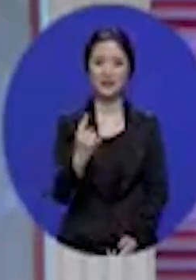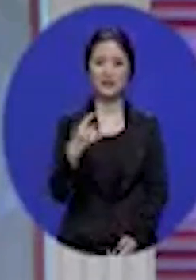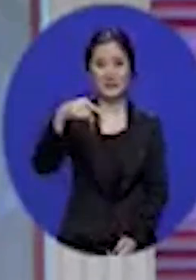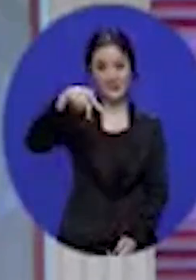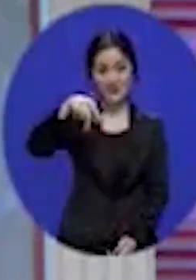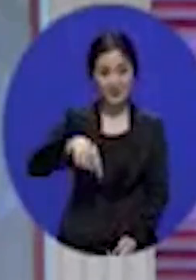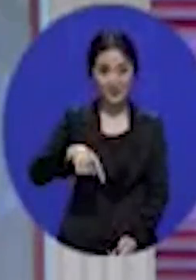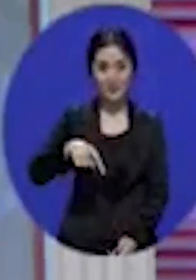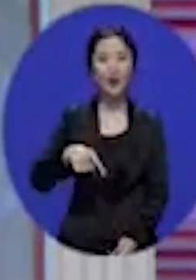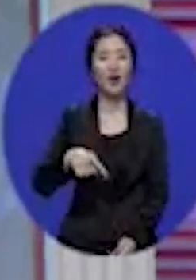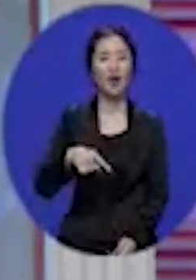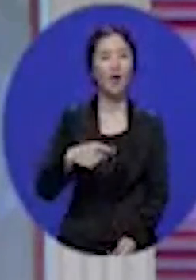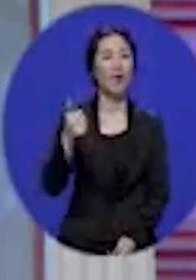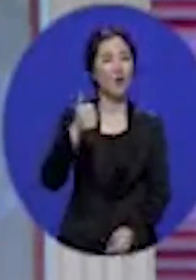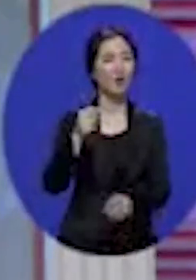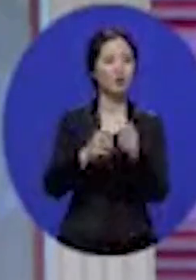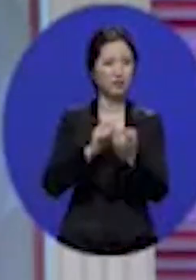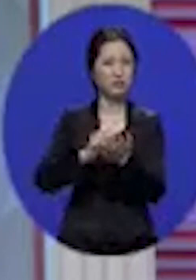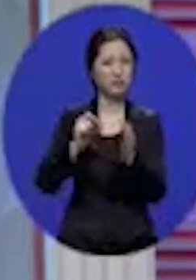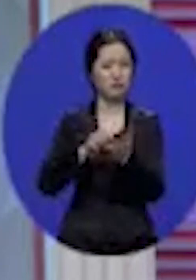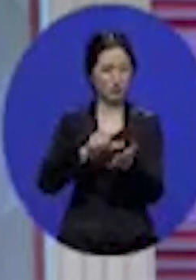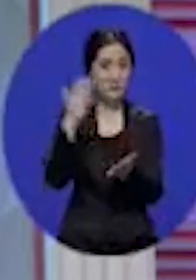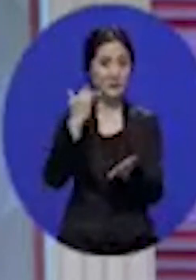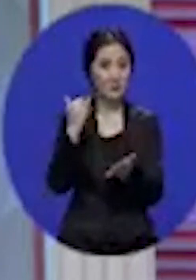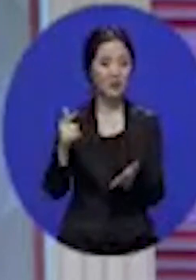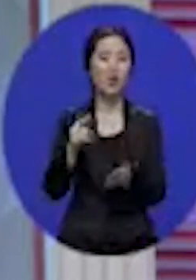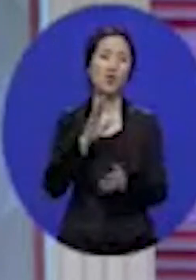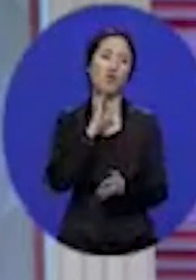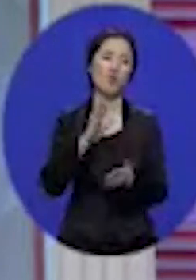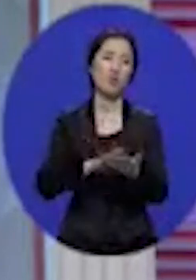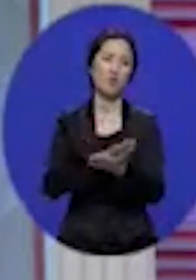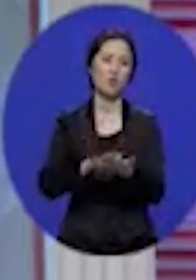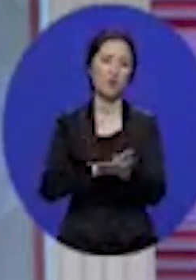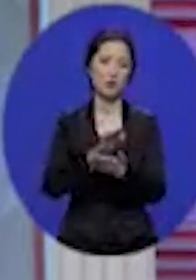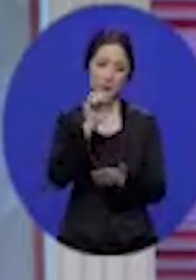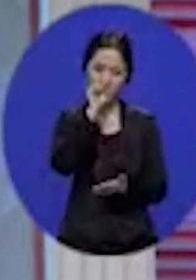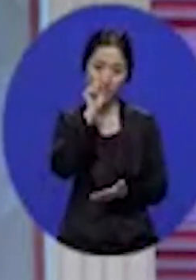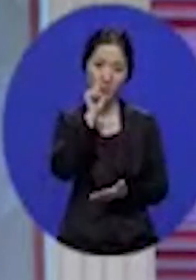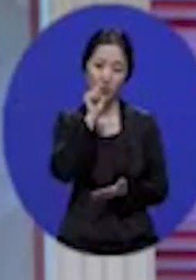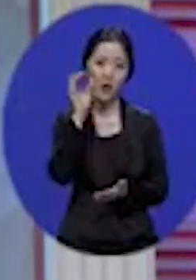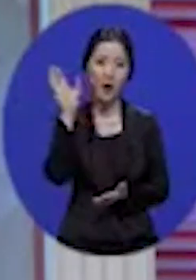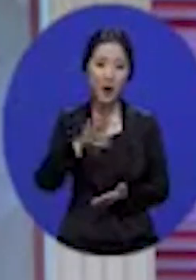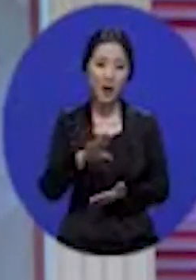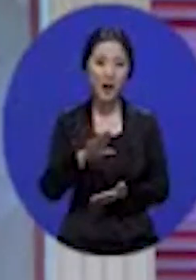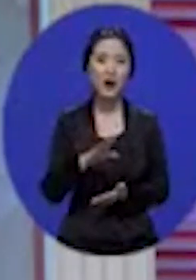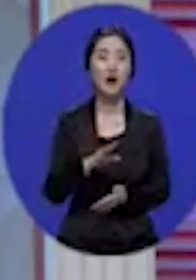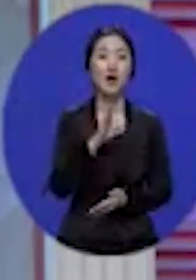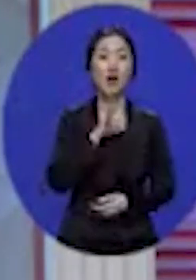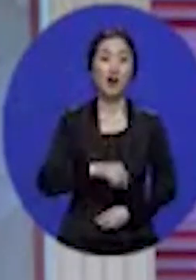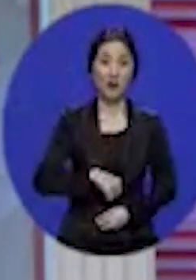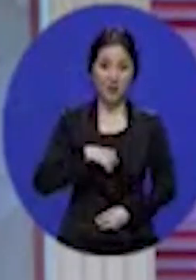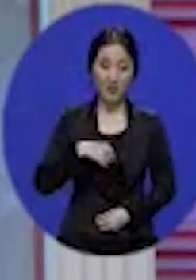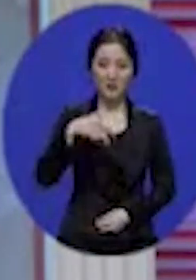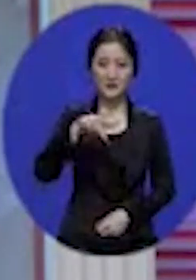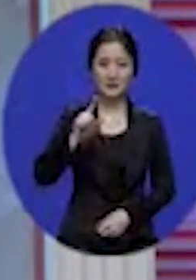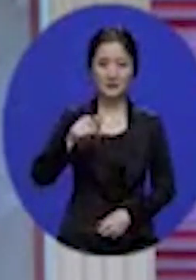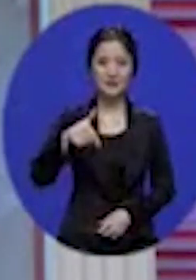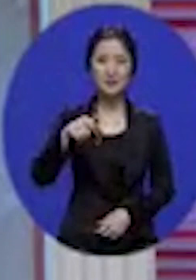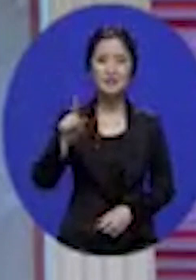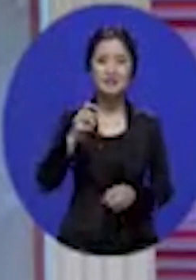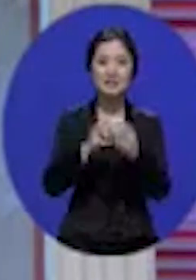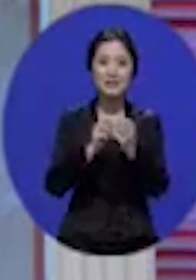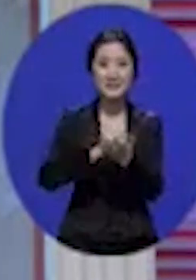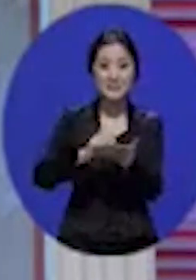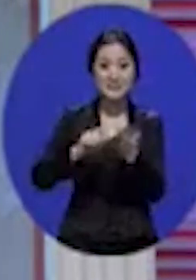작가들이 노는 걸 좋아한 것 같아, 하여튼. 네. 너무 하다 보니까, 근데 작가는 글을 써야 거기서 돈이 생기잖아요. 네. 그러니까 먹고 사는